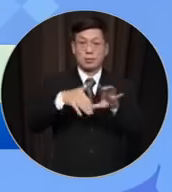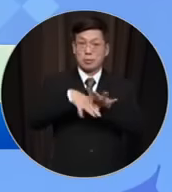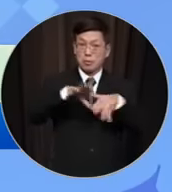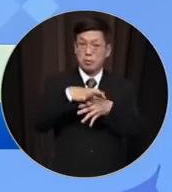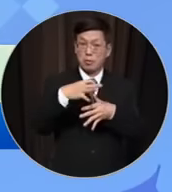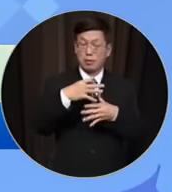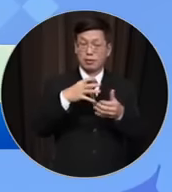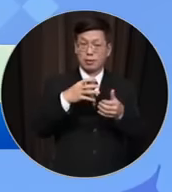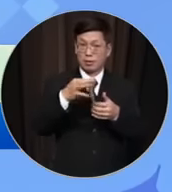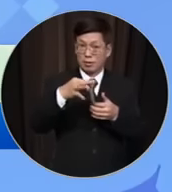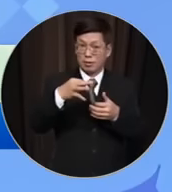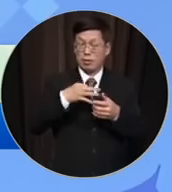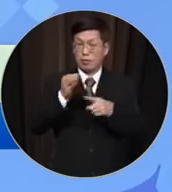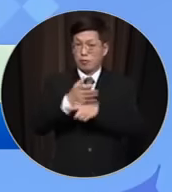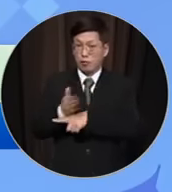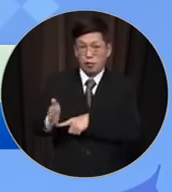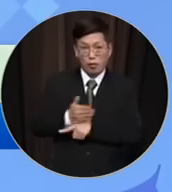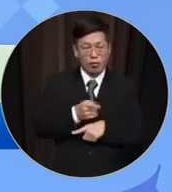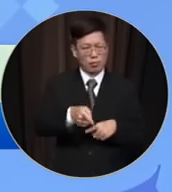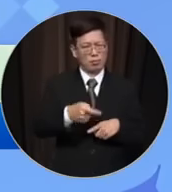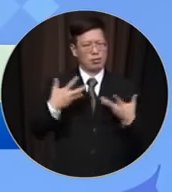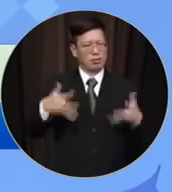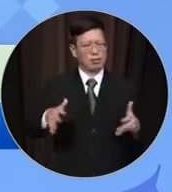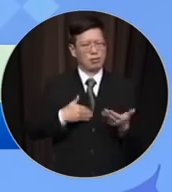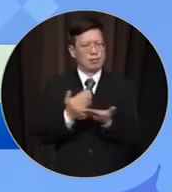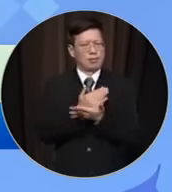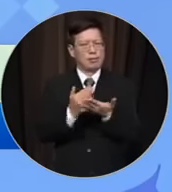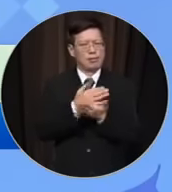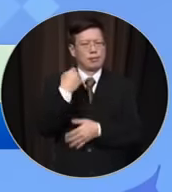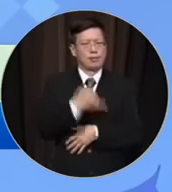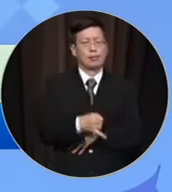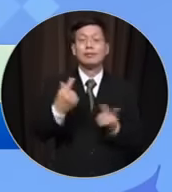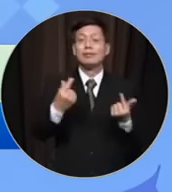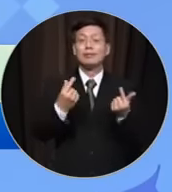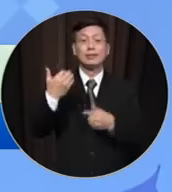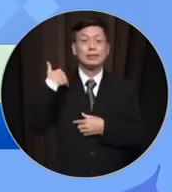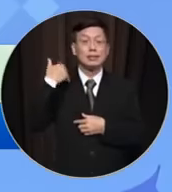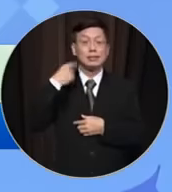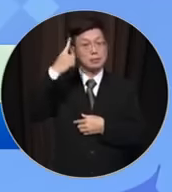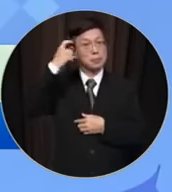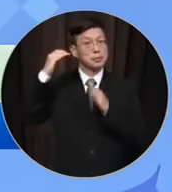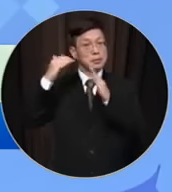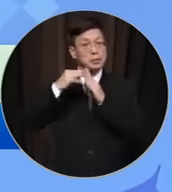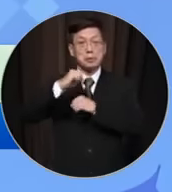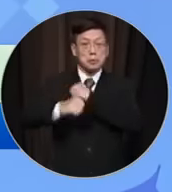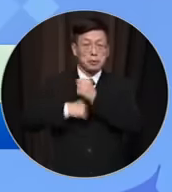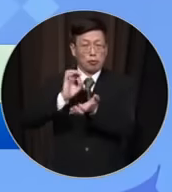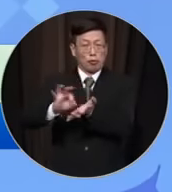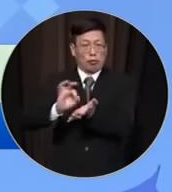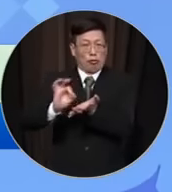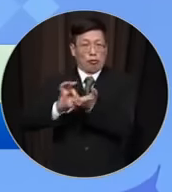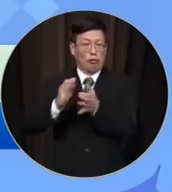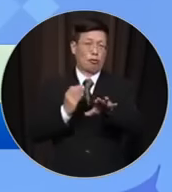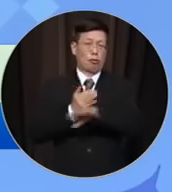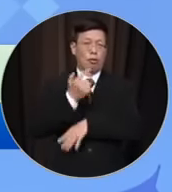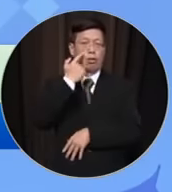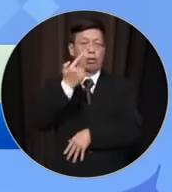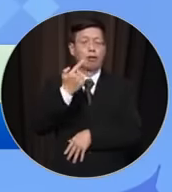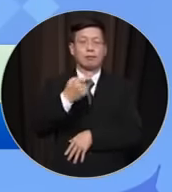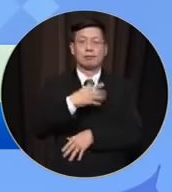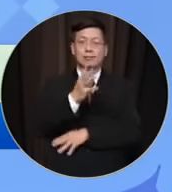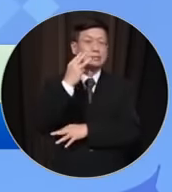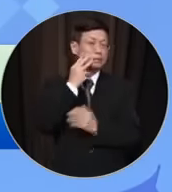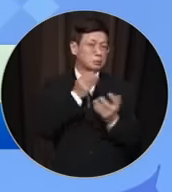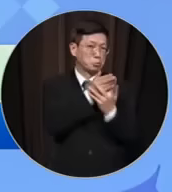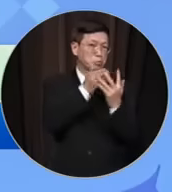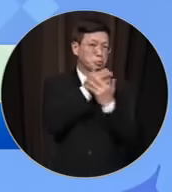让很多人诟病的政治考量，因此不断发生像梦想家活动等等滥用文化资源、政治